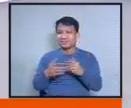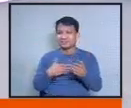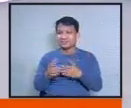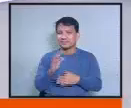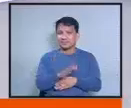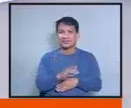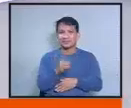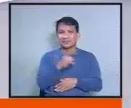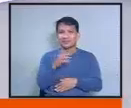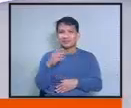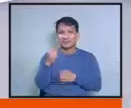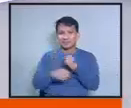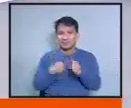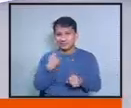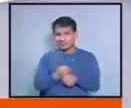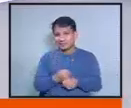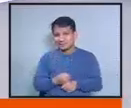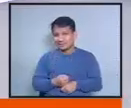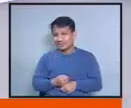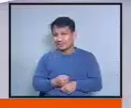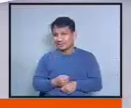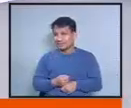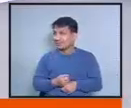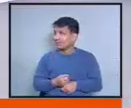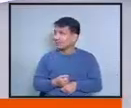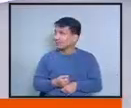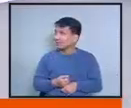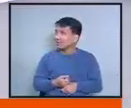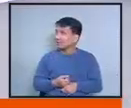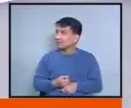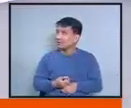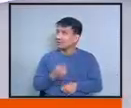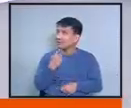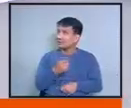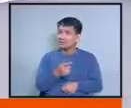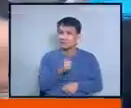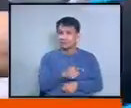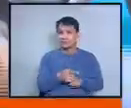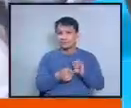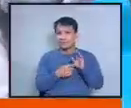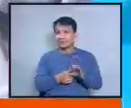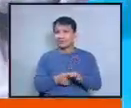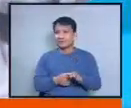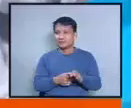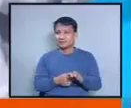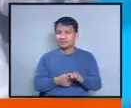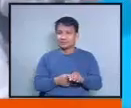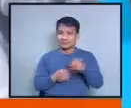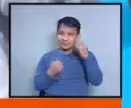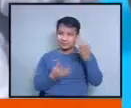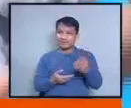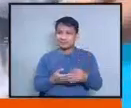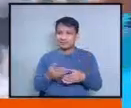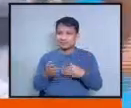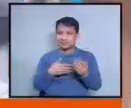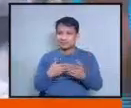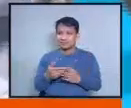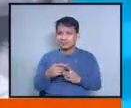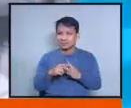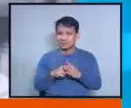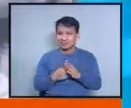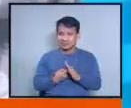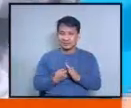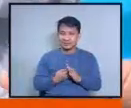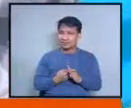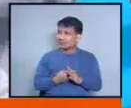kahit na 100 taon, kahit na isang, sabi natin kahit na 100 taon, 3 years lang. Okay lang po. Alam niyo naman yun, di ba palagi ko sinasabi